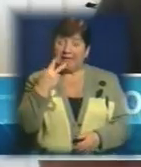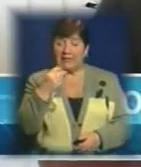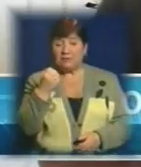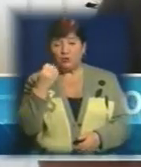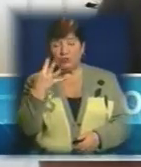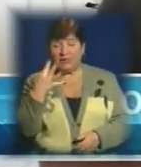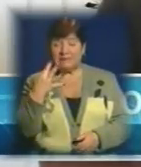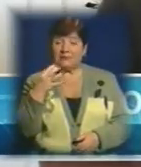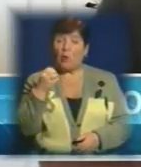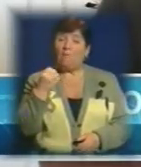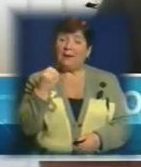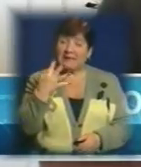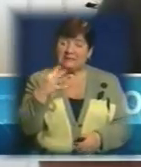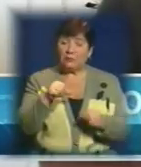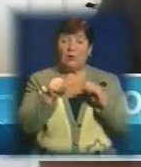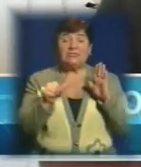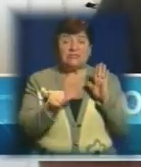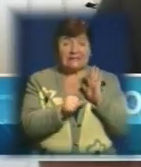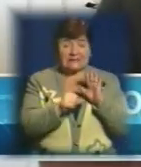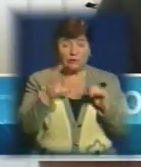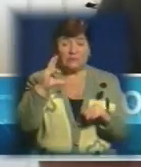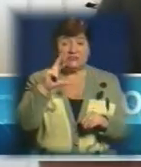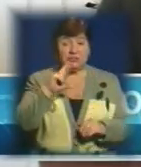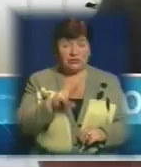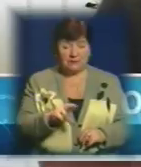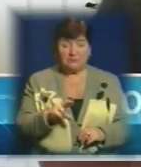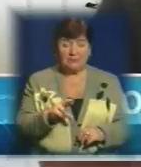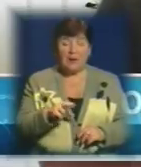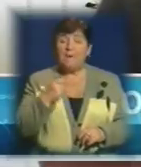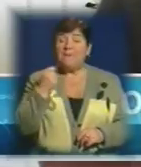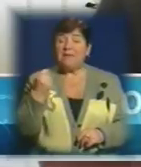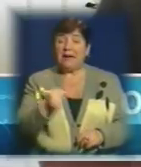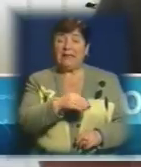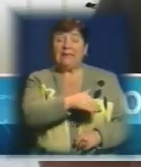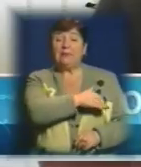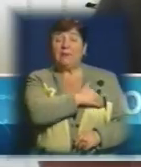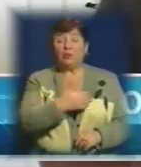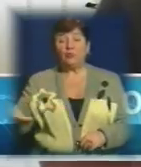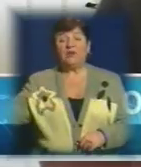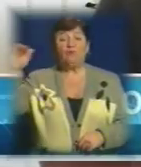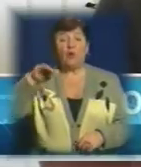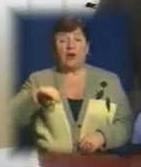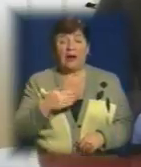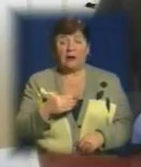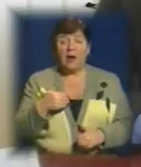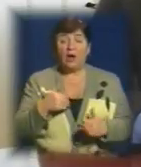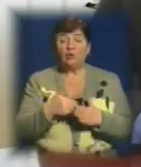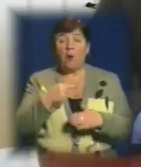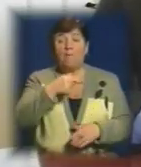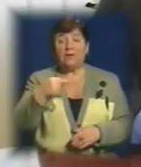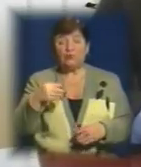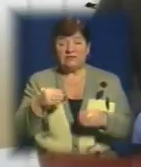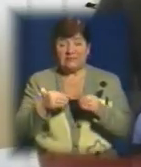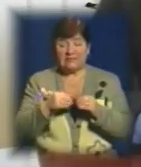14, 15 і навіть 16 січня мінімальні температури в горах будуть спостерігатися до